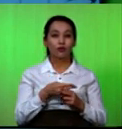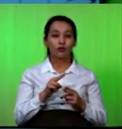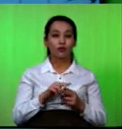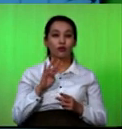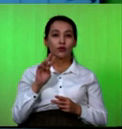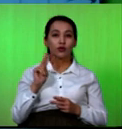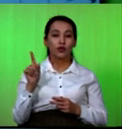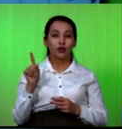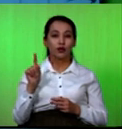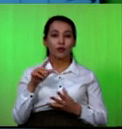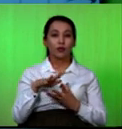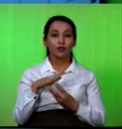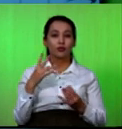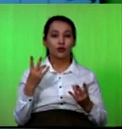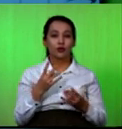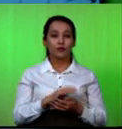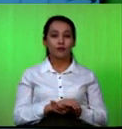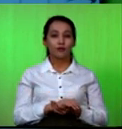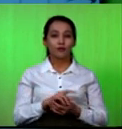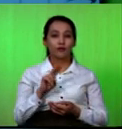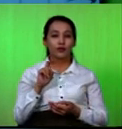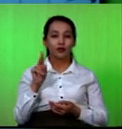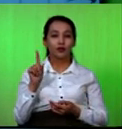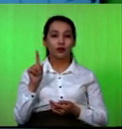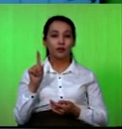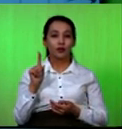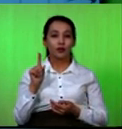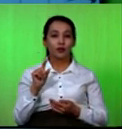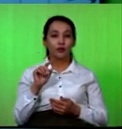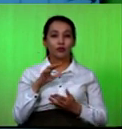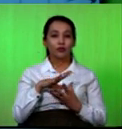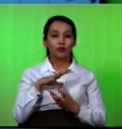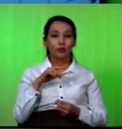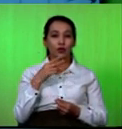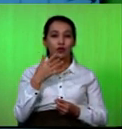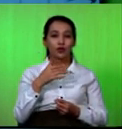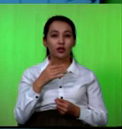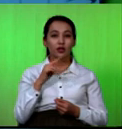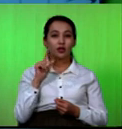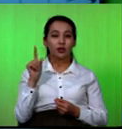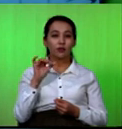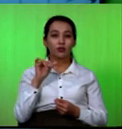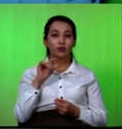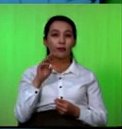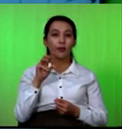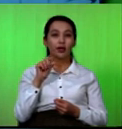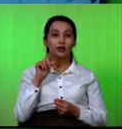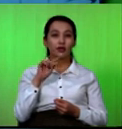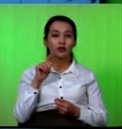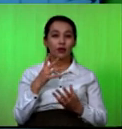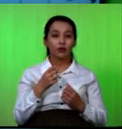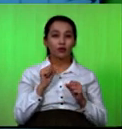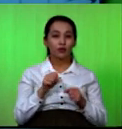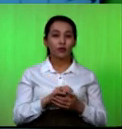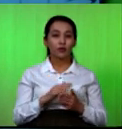kerak. 200 kilogram uzumdan 50 kilogram mayiz olinadi. Mana aziz o'quvchilar,